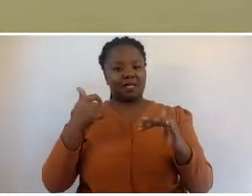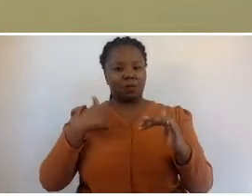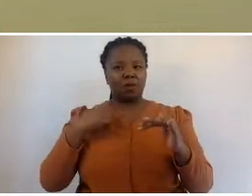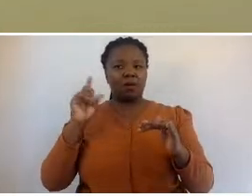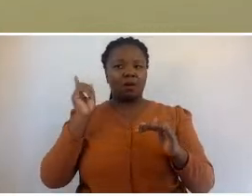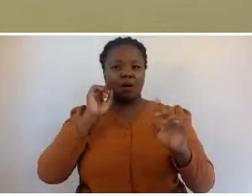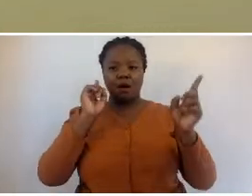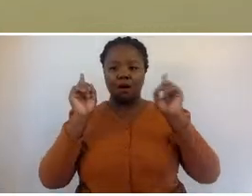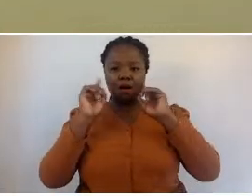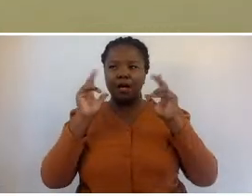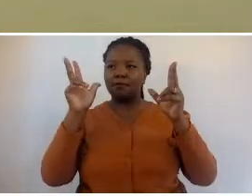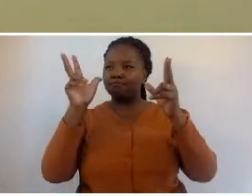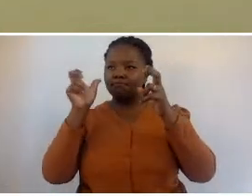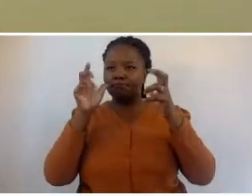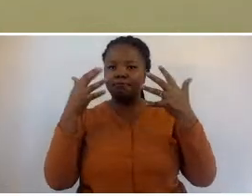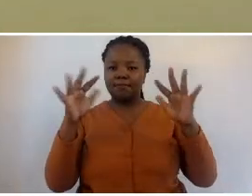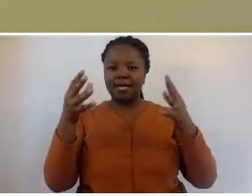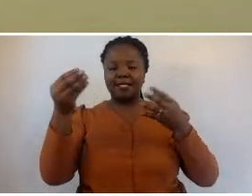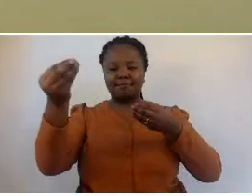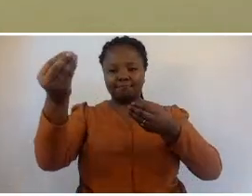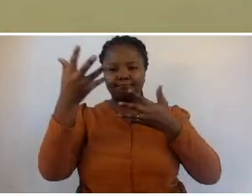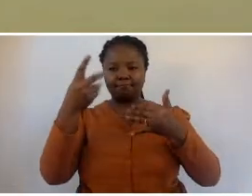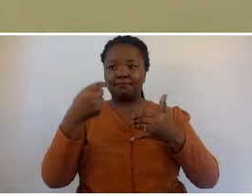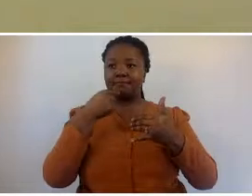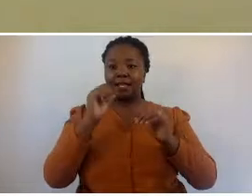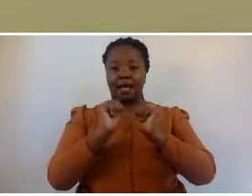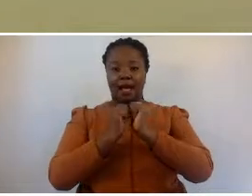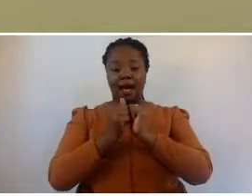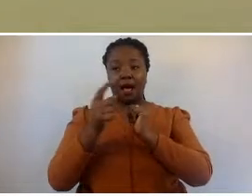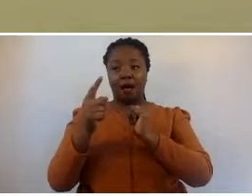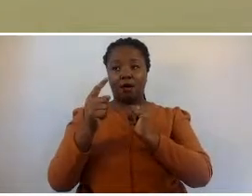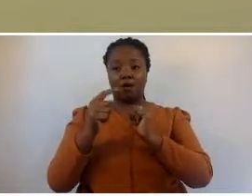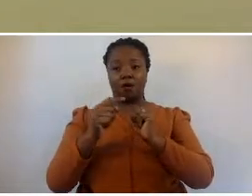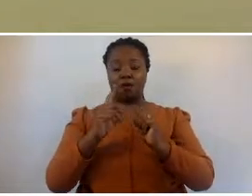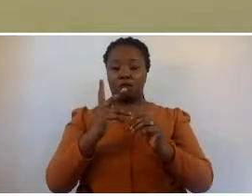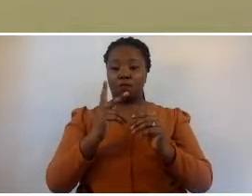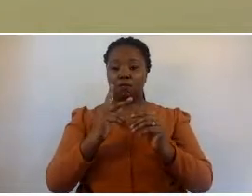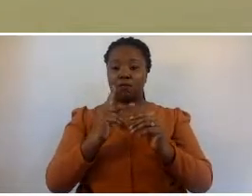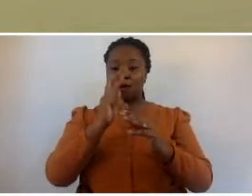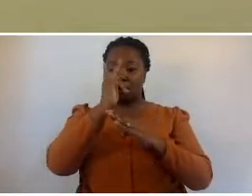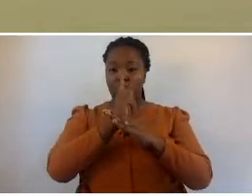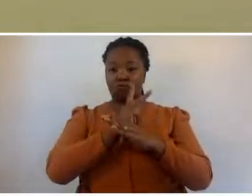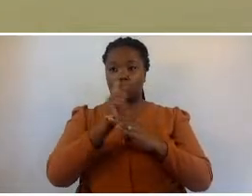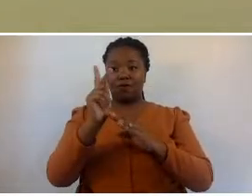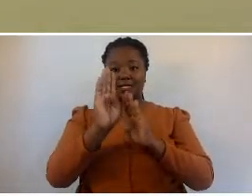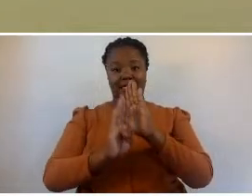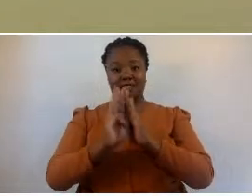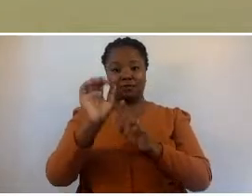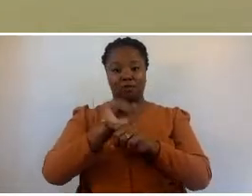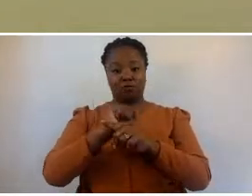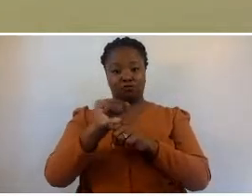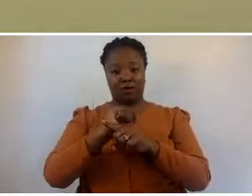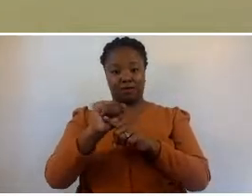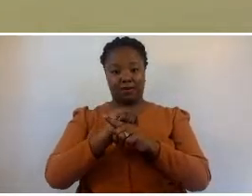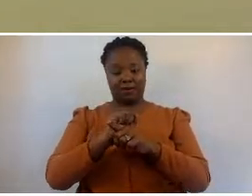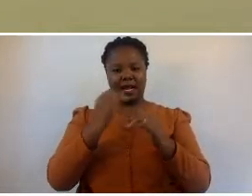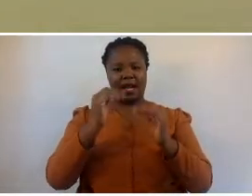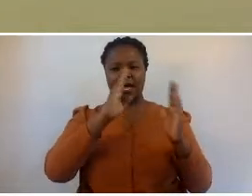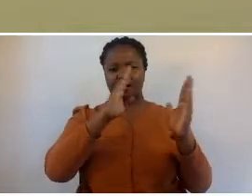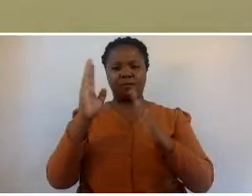nombreuses contribution, on a parlé notamment de formation professionnelle, de perfectionnement professionnel. Nous allons donner la